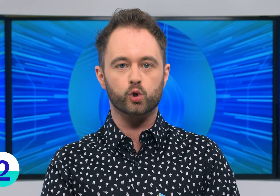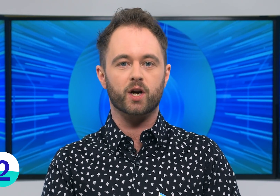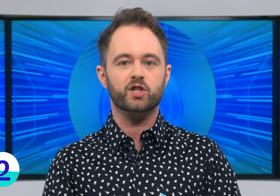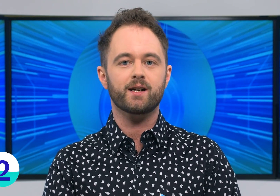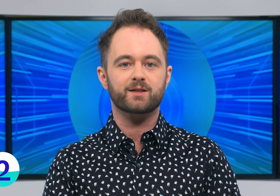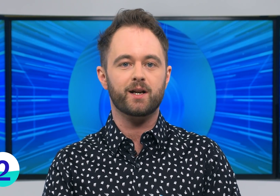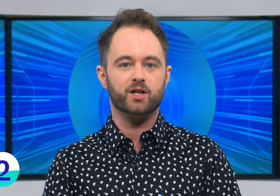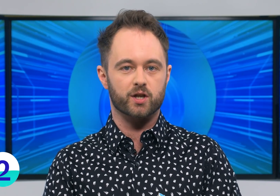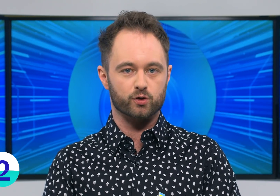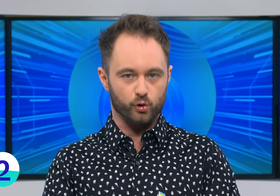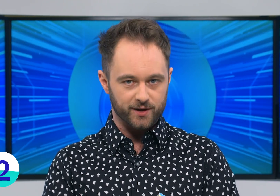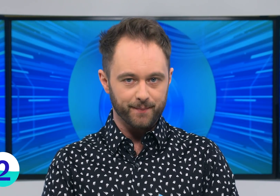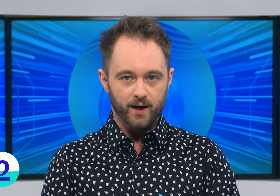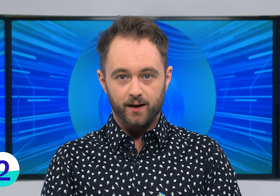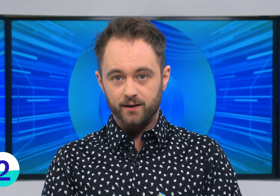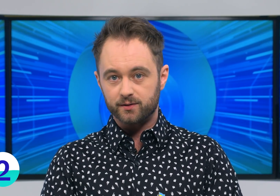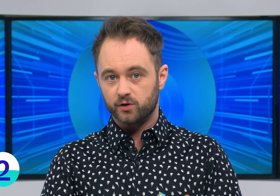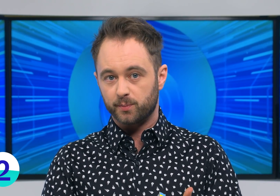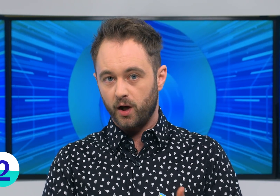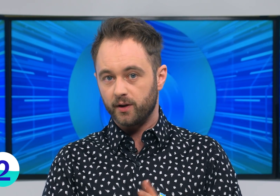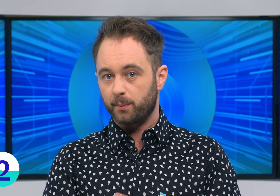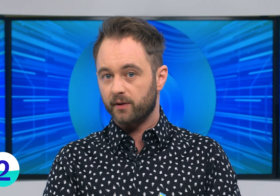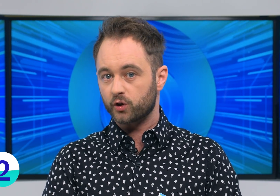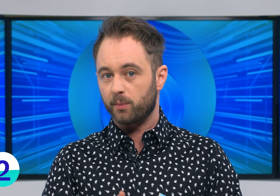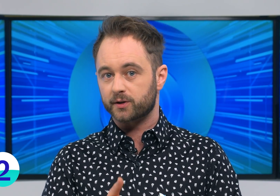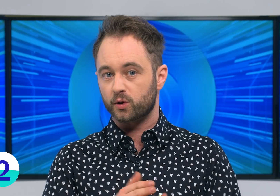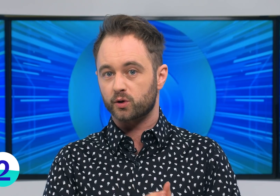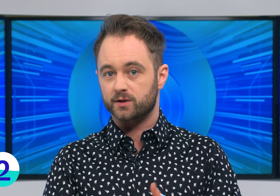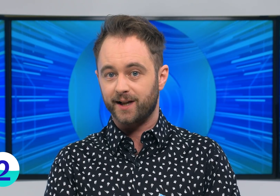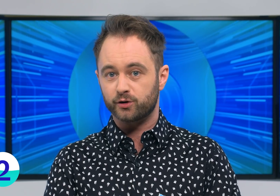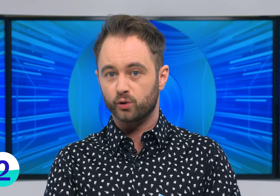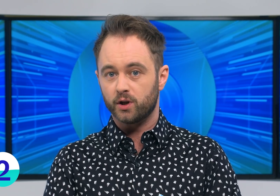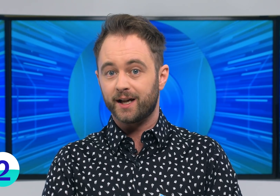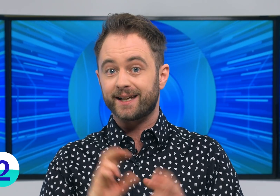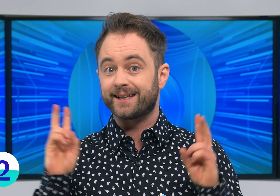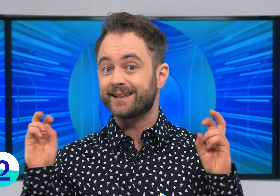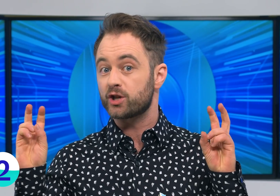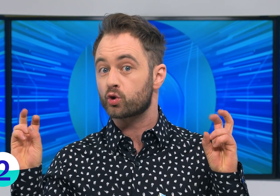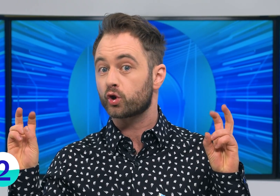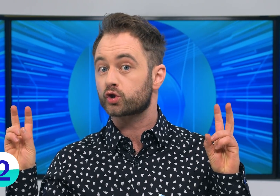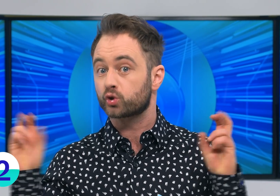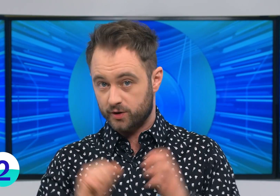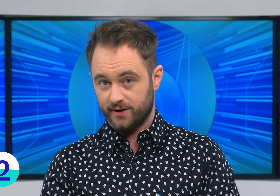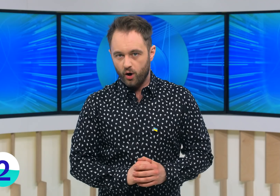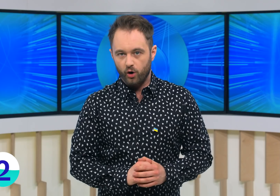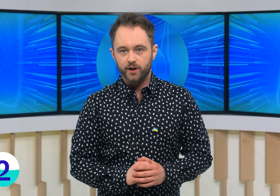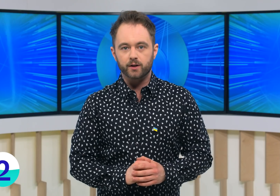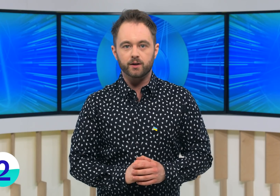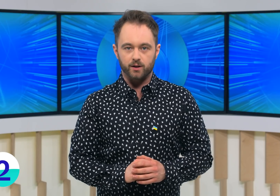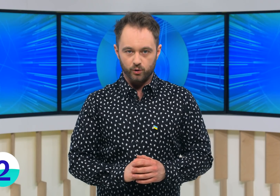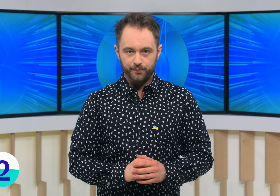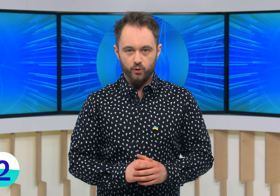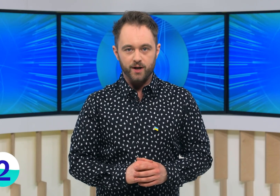už Lukašenką smerkiančią rezoliuciją, jis nusiplovė ir pavadino Baltarusijos diktatorių ginančių konstituciją. O